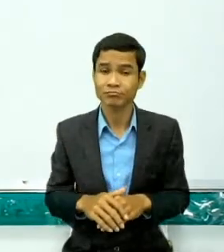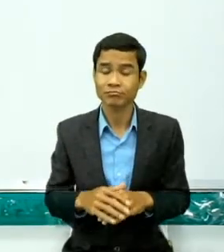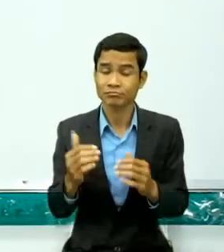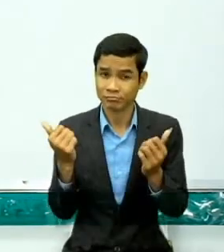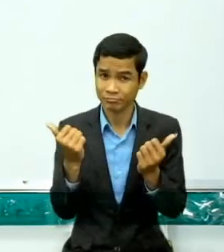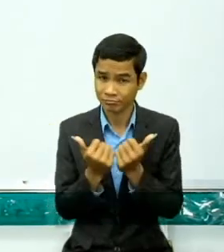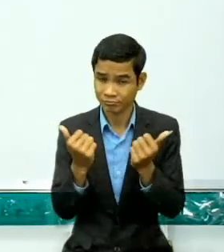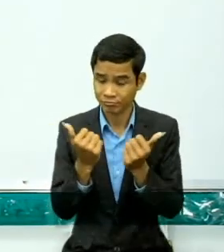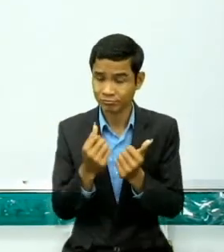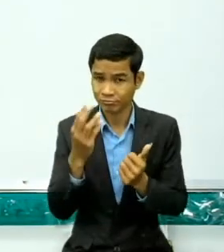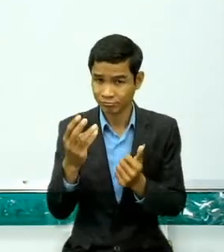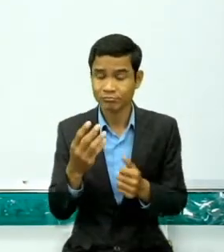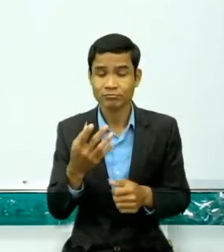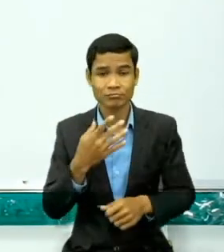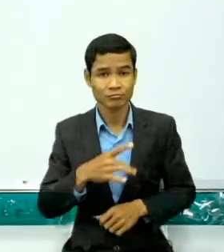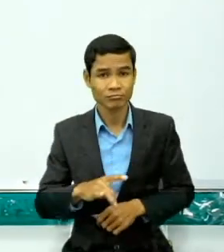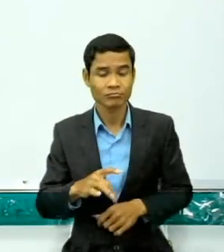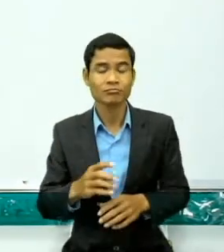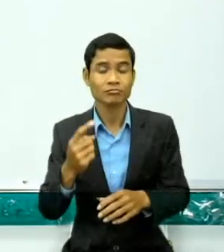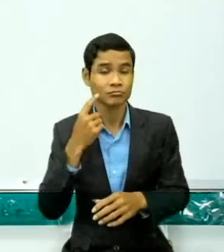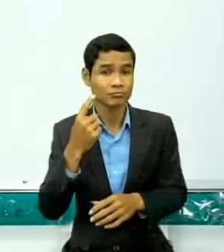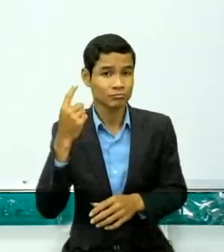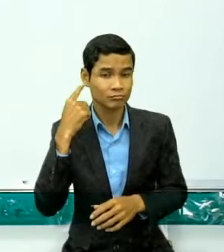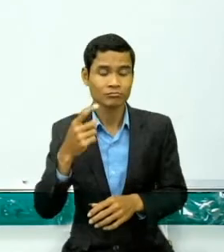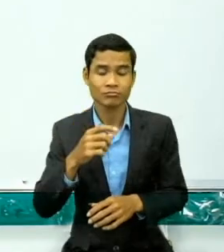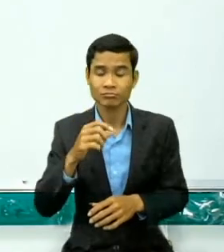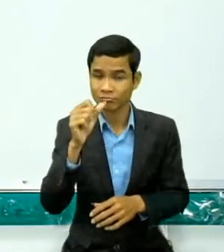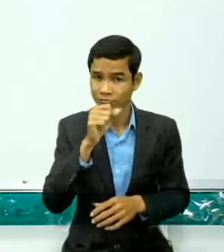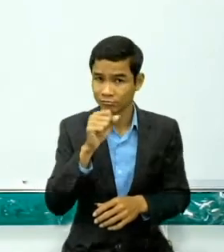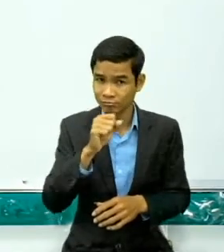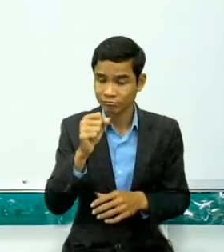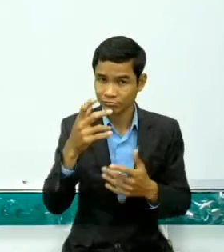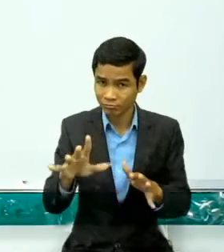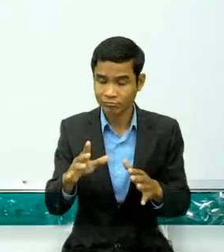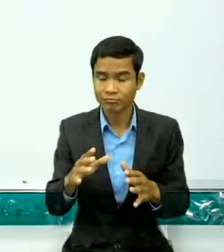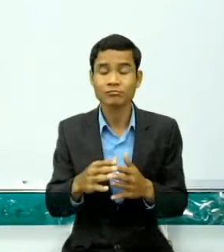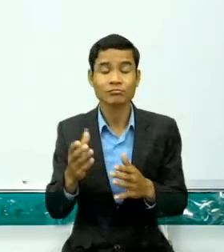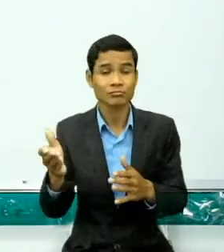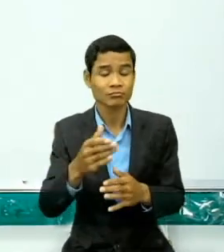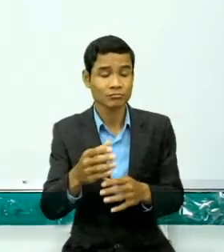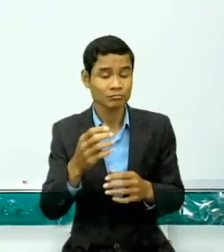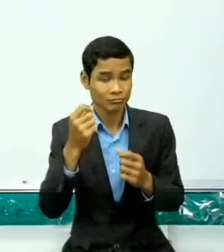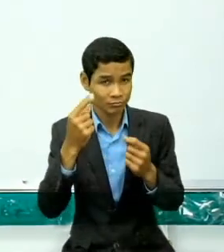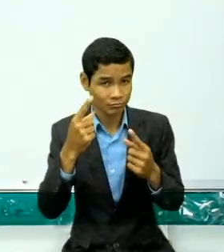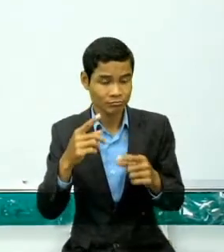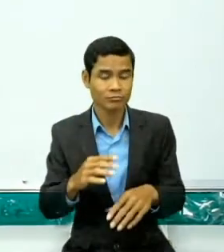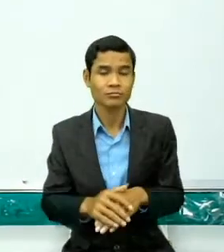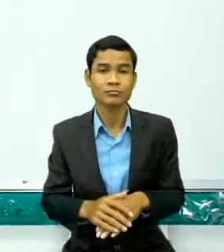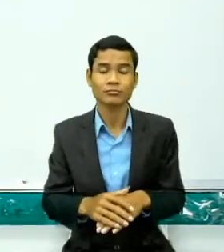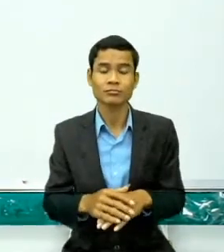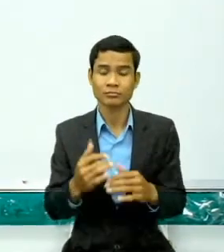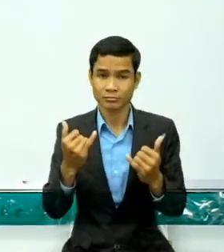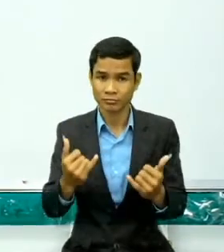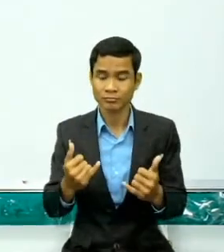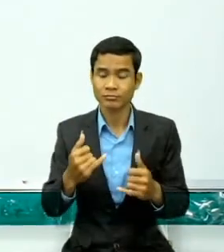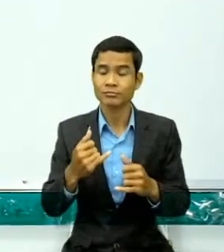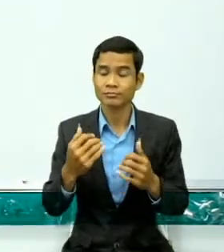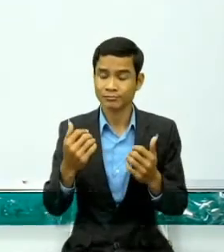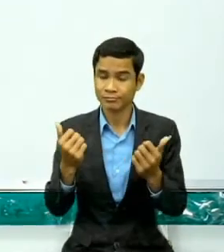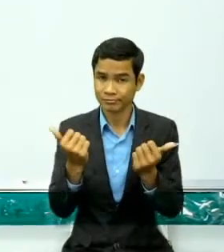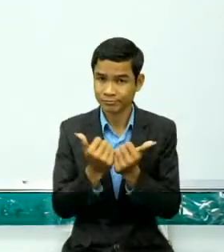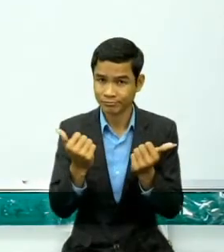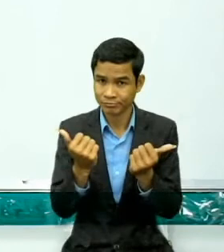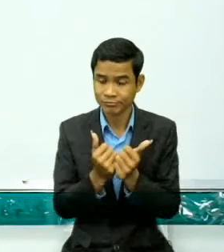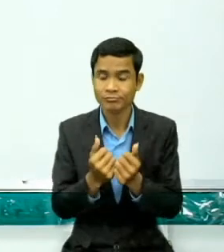លេងល្បែងណាដោយសារកាលពីថ្ងៃម្សិលមិញយើងបានច្រៀងចម្រៀងរួចហើយកូនណាចាអញ្ចឹងលេងល្បែងនេះគឺមានឈ្មោះ